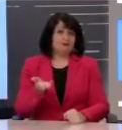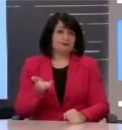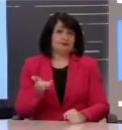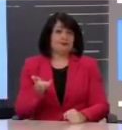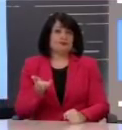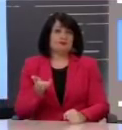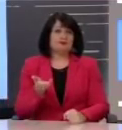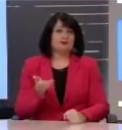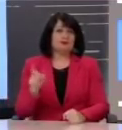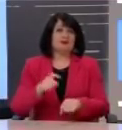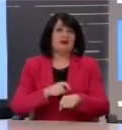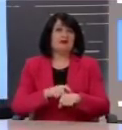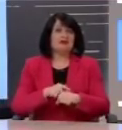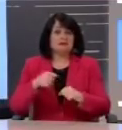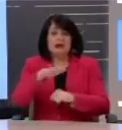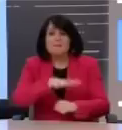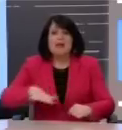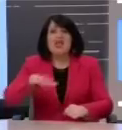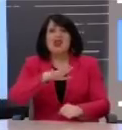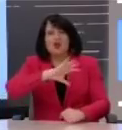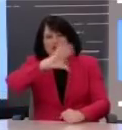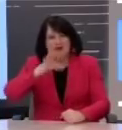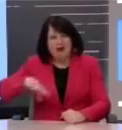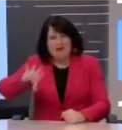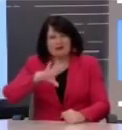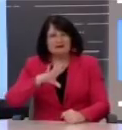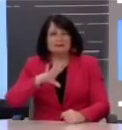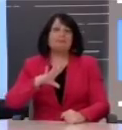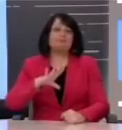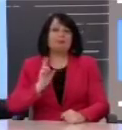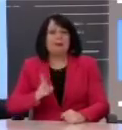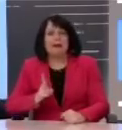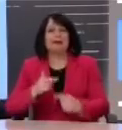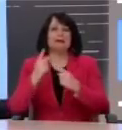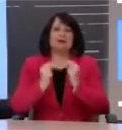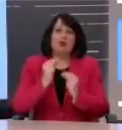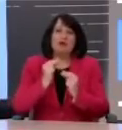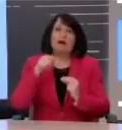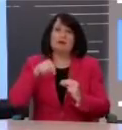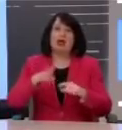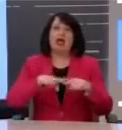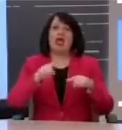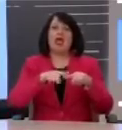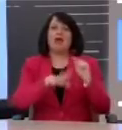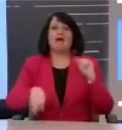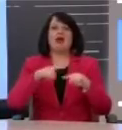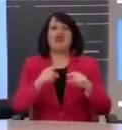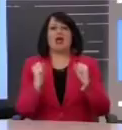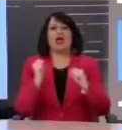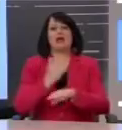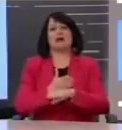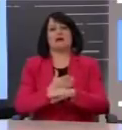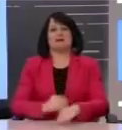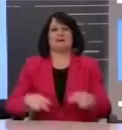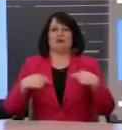πιο ασταθείς περιοχές του πλανήτη μας. Γεγονός που επιβεβαιώθηκε τόσο στις συνομιλίες του Υπουργού